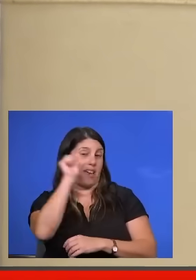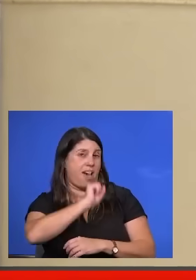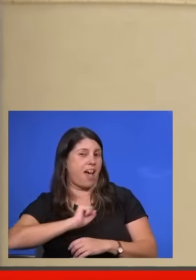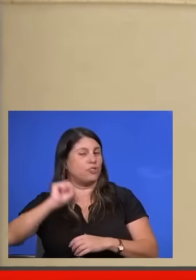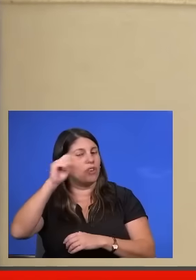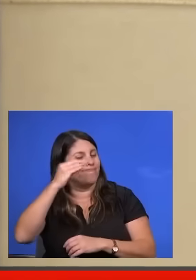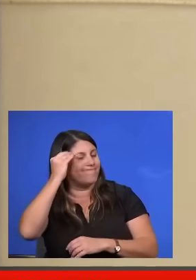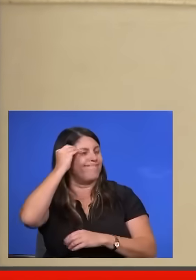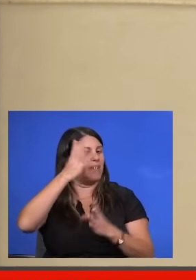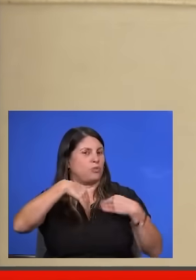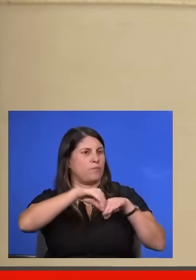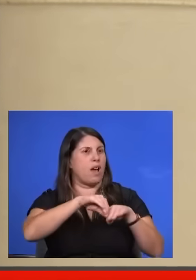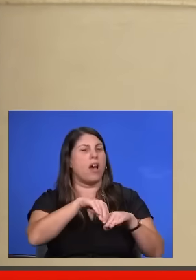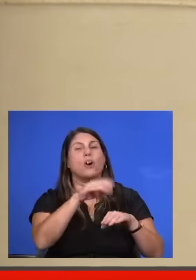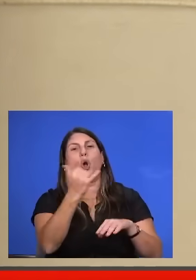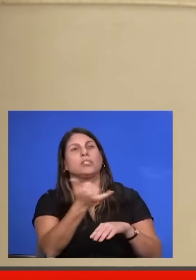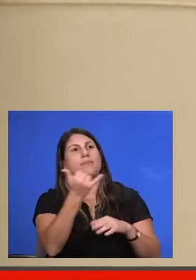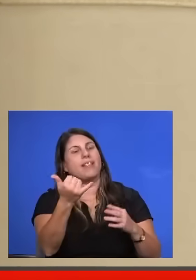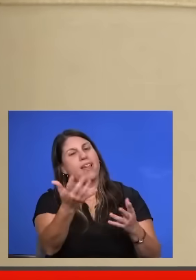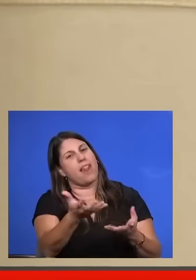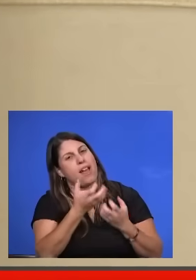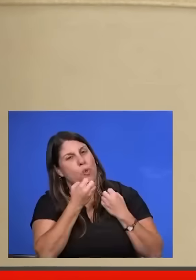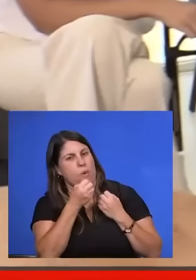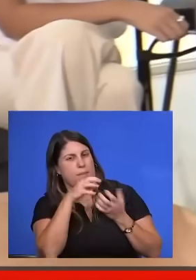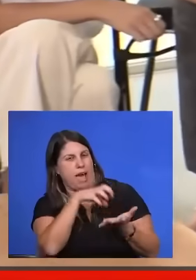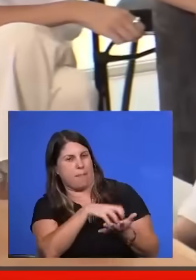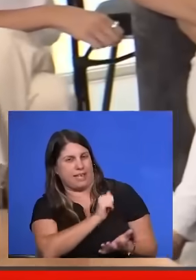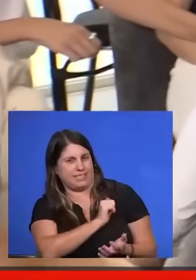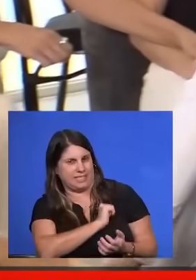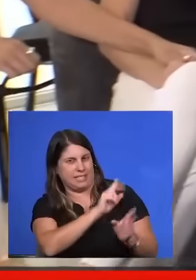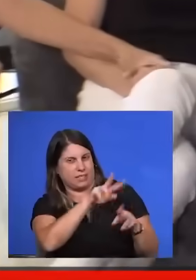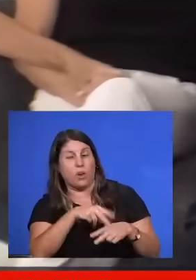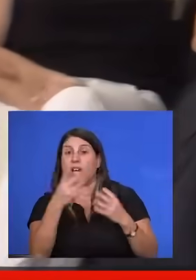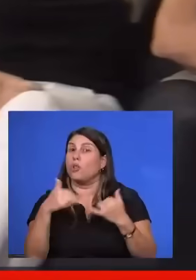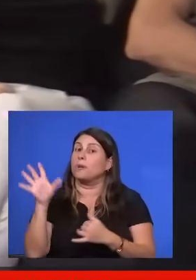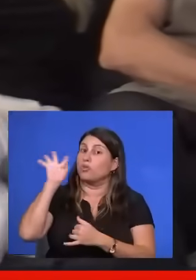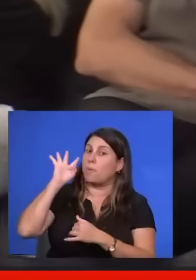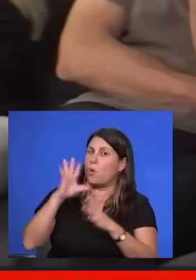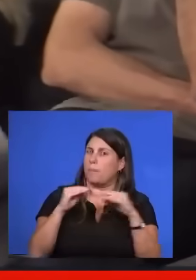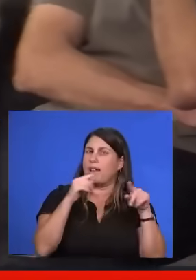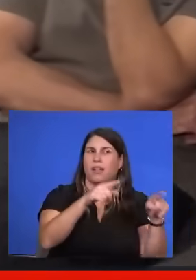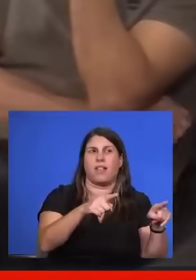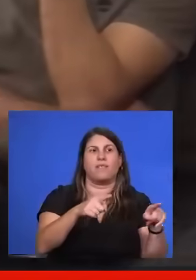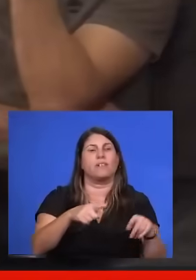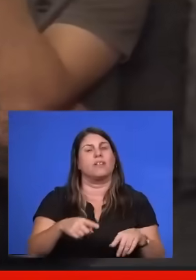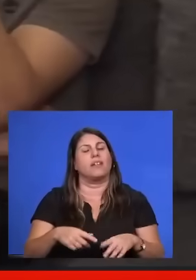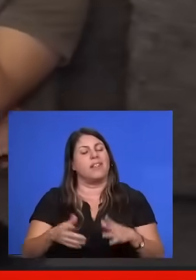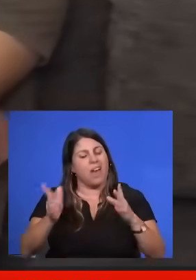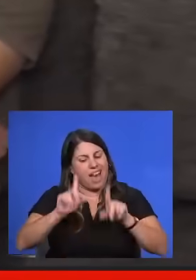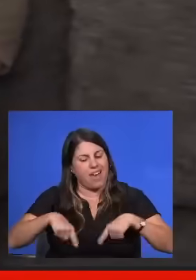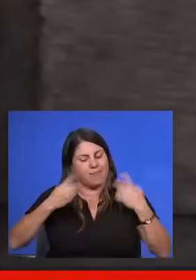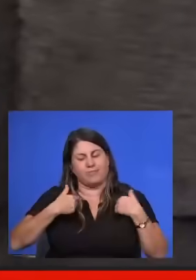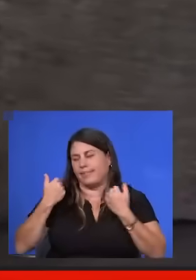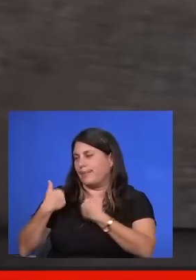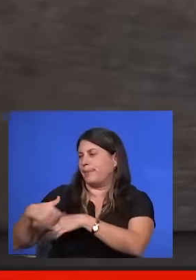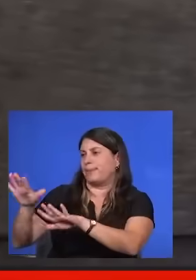אופק מהבסיס. היום הם שמעו אותו בלעדיו. לפשוט מעלי את החיים. זה אחד השירים שהוא מאוד מאוד